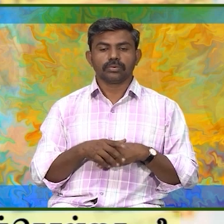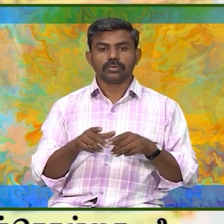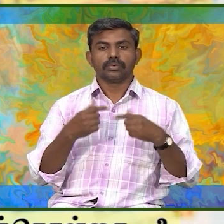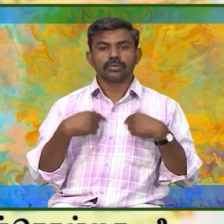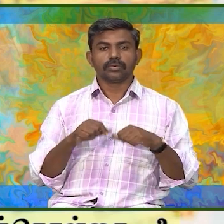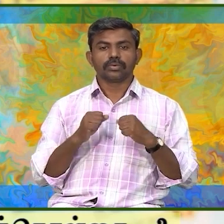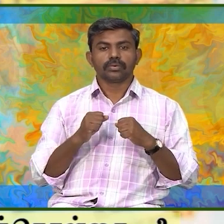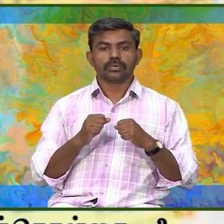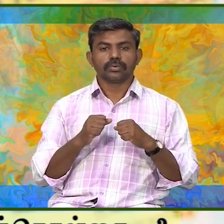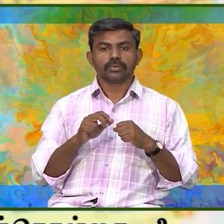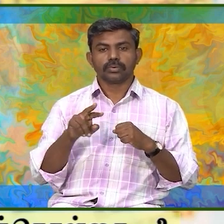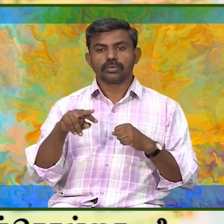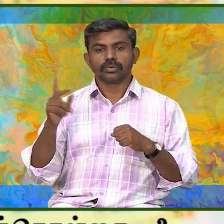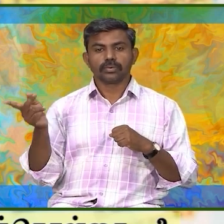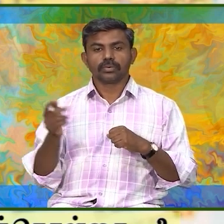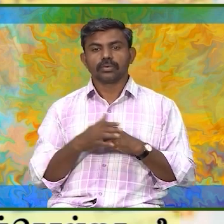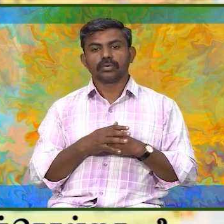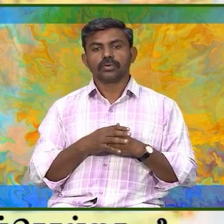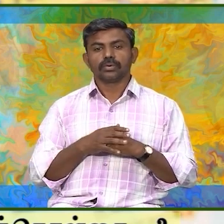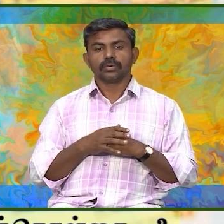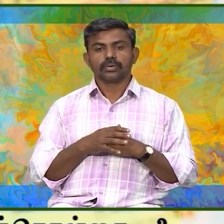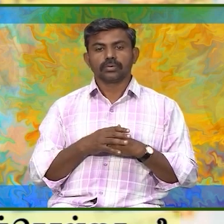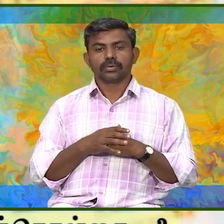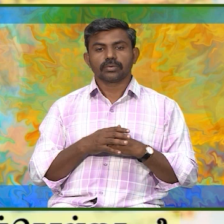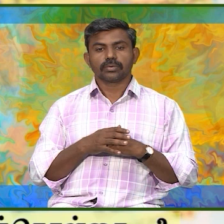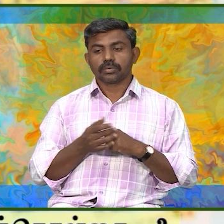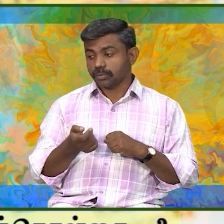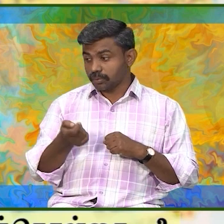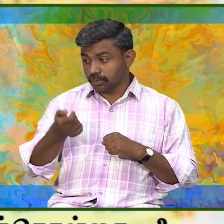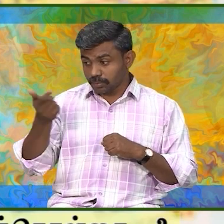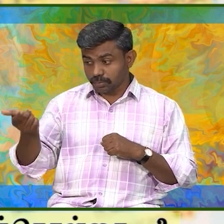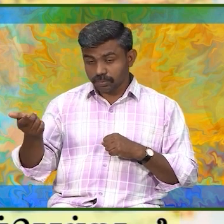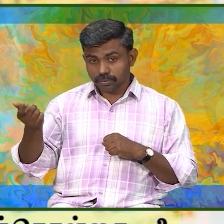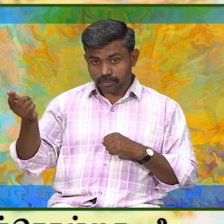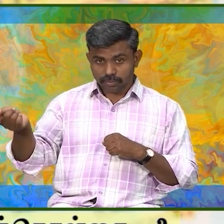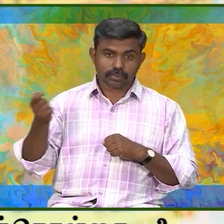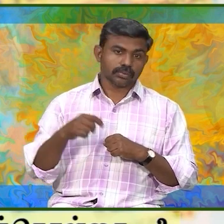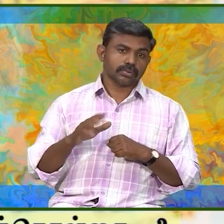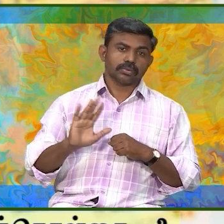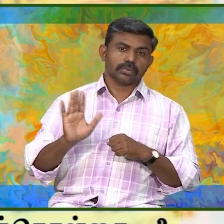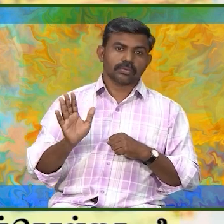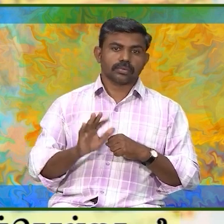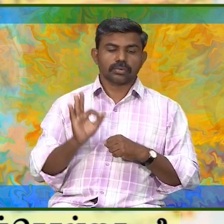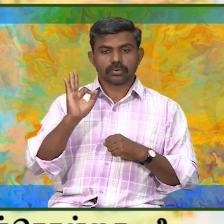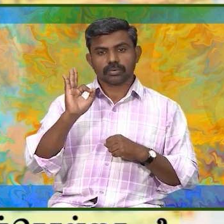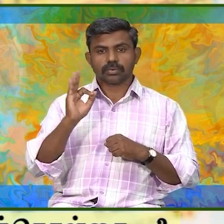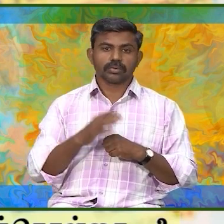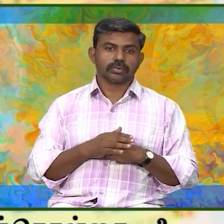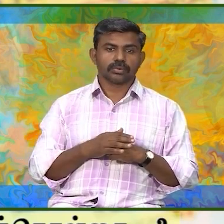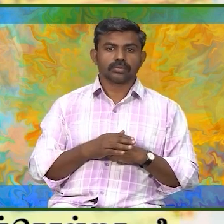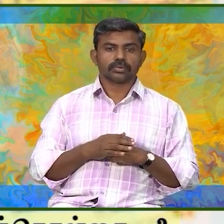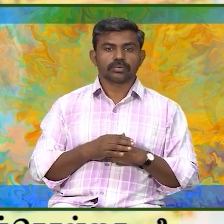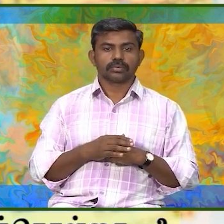என்ன கொள்கை வச்சுருப்பாங்க? நான் பக்கத்து வீட்டுக்காரன்ட்ட கடன் வாங்கவும் மாட்டேன், நான் கொடுக்கவும் மாட்டேன். இது நல்ல கொள்கையா கெட்ட